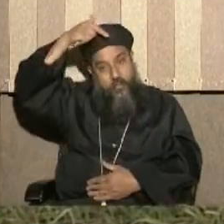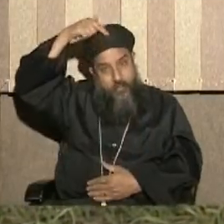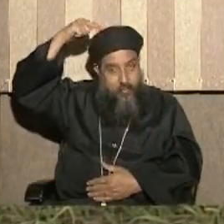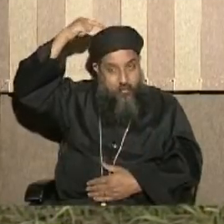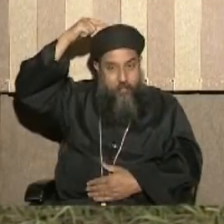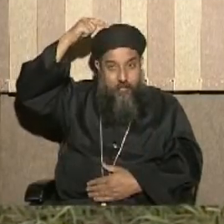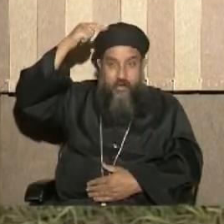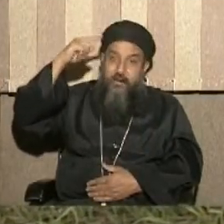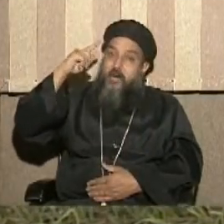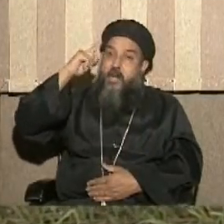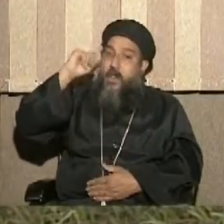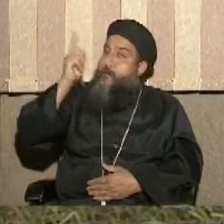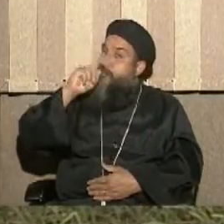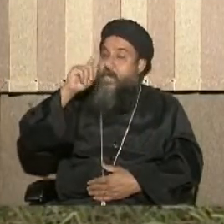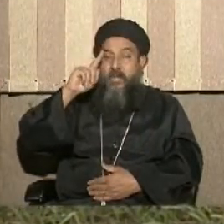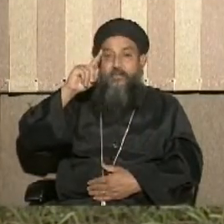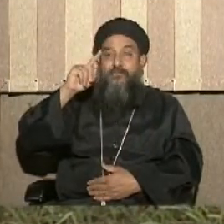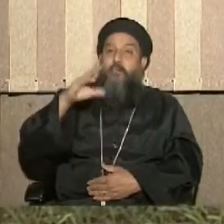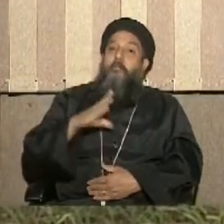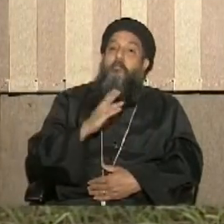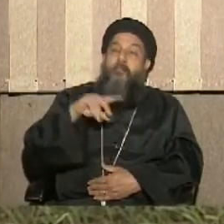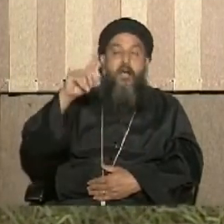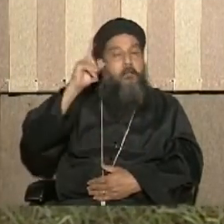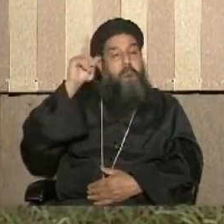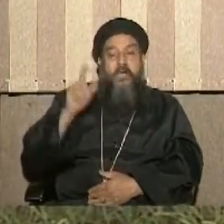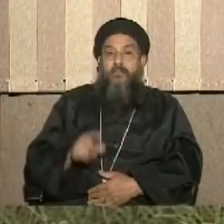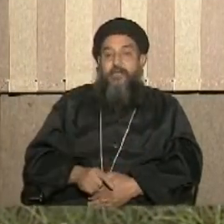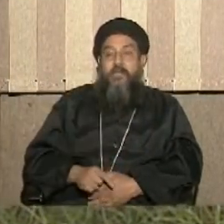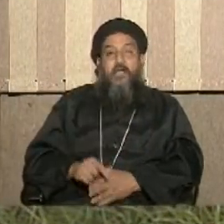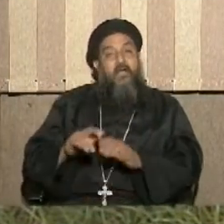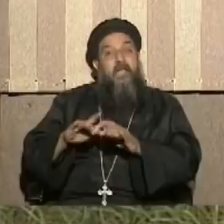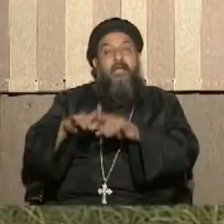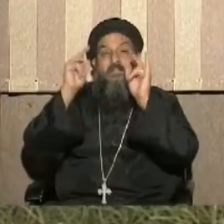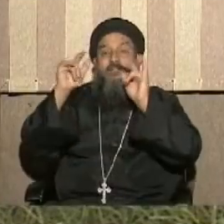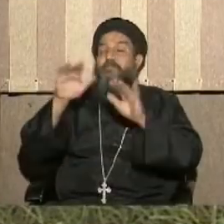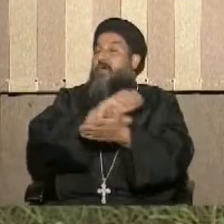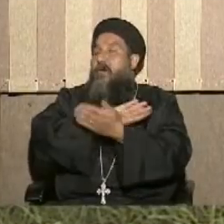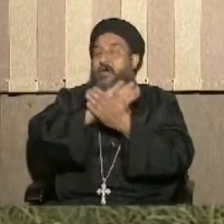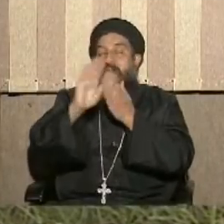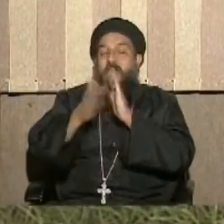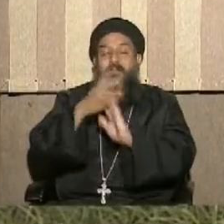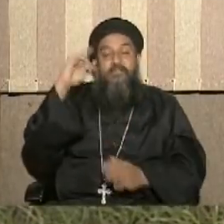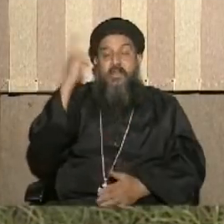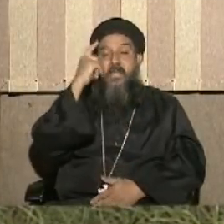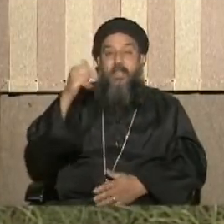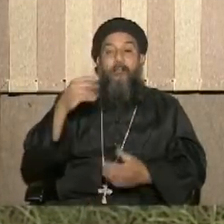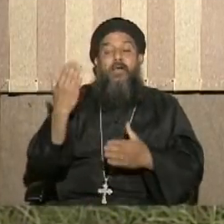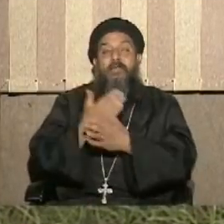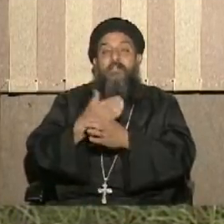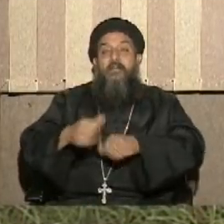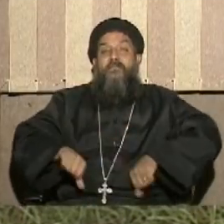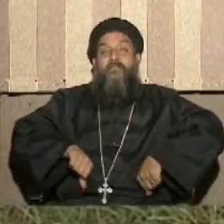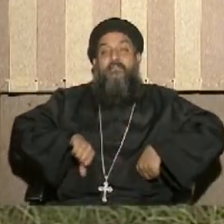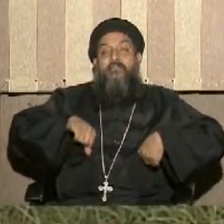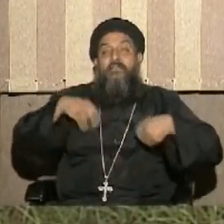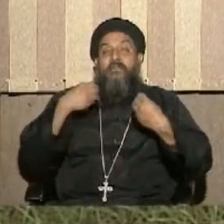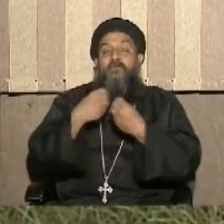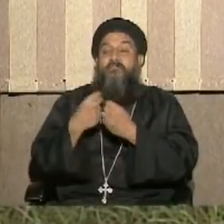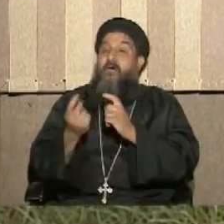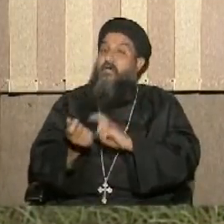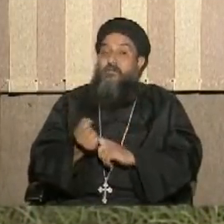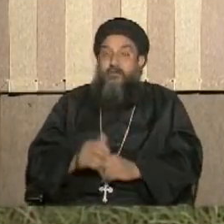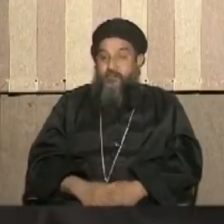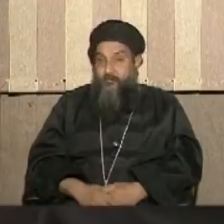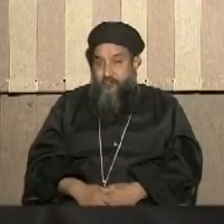غير ما الإمبراطور يعرف. يا أبانا إحنا خلاص تركنا العالم بكل ما فيه علشان نعيش مع المسيح. أرجوكم بينا